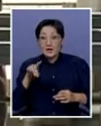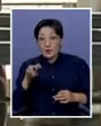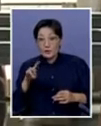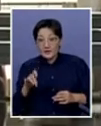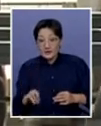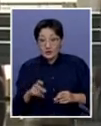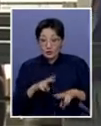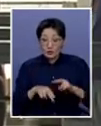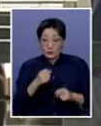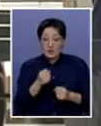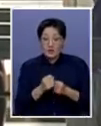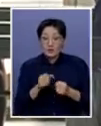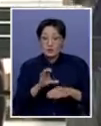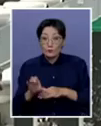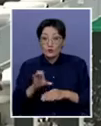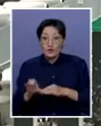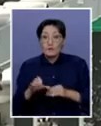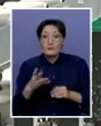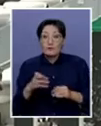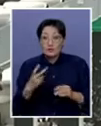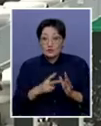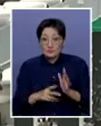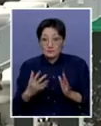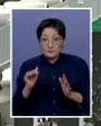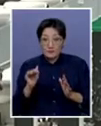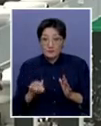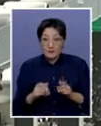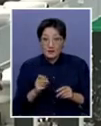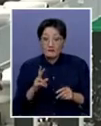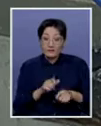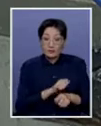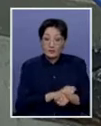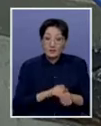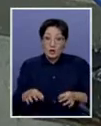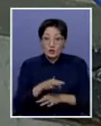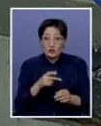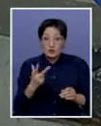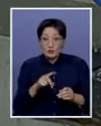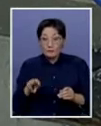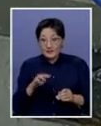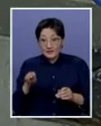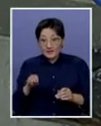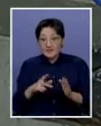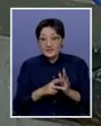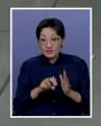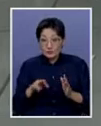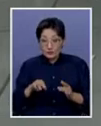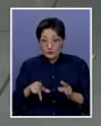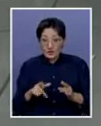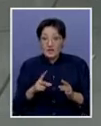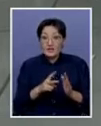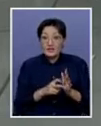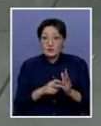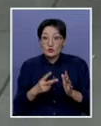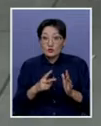профильдік құрылымдарды шығарады. Қуаты жылына 475 мың шаршы метр. Жобаның құны 3 миллиард 800 миллион теңге. 275